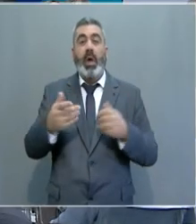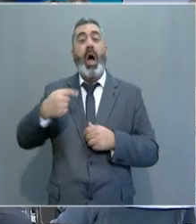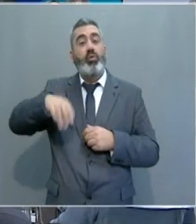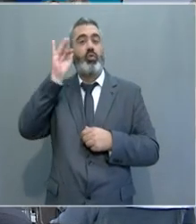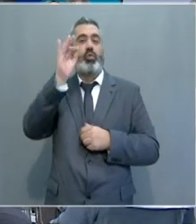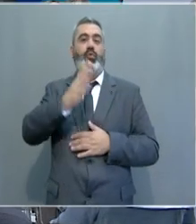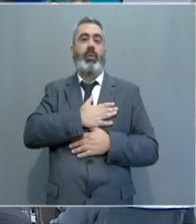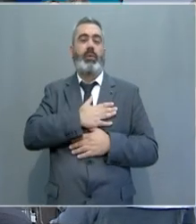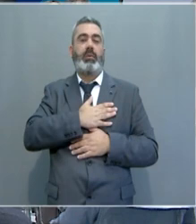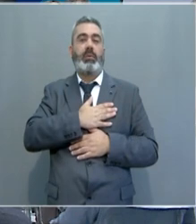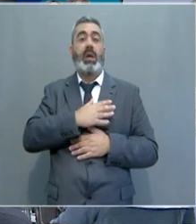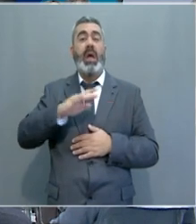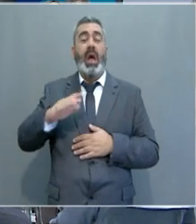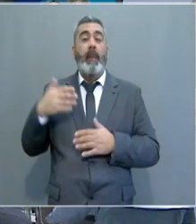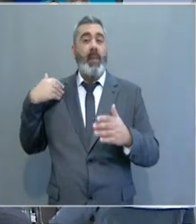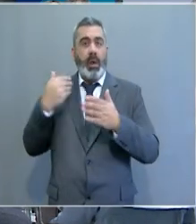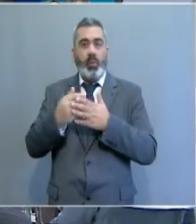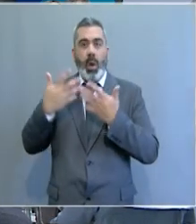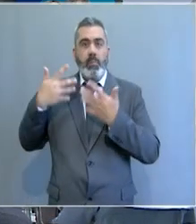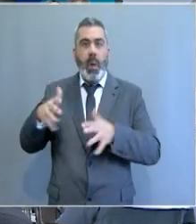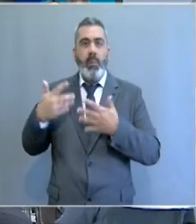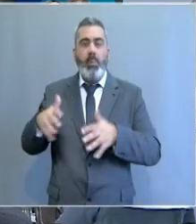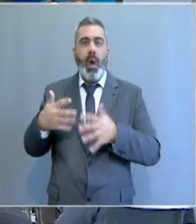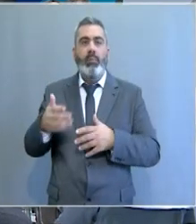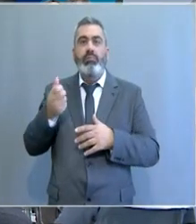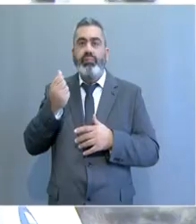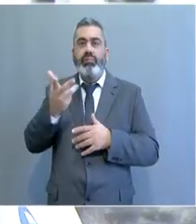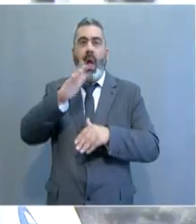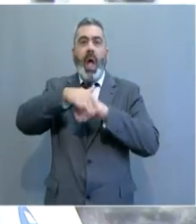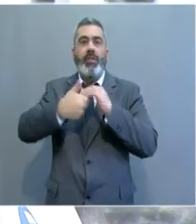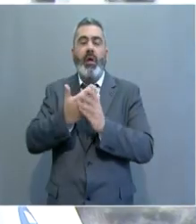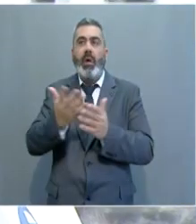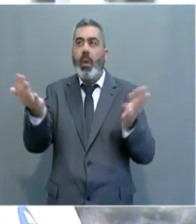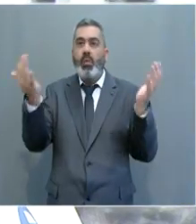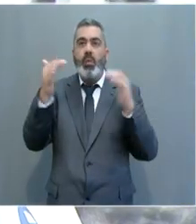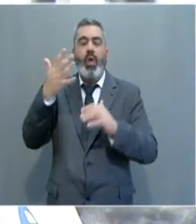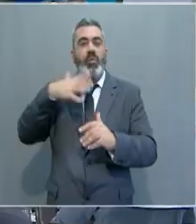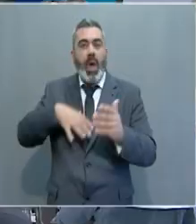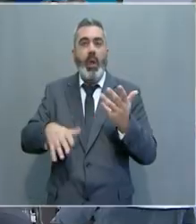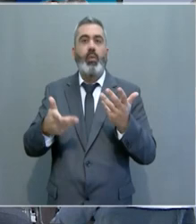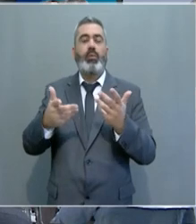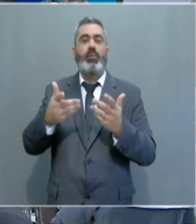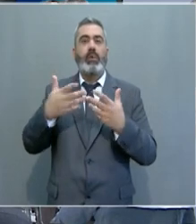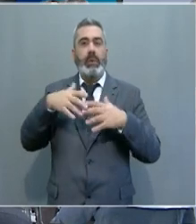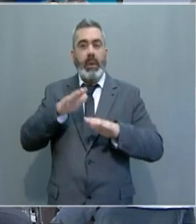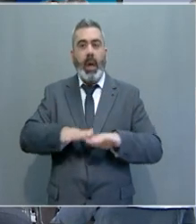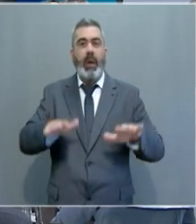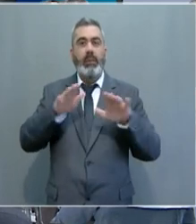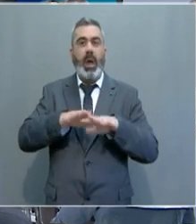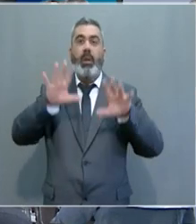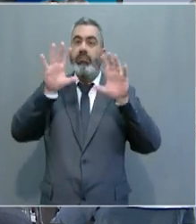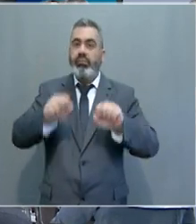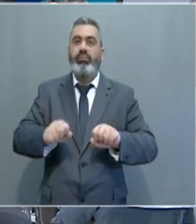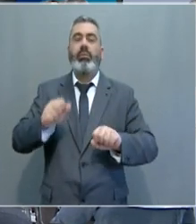πω ότι υπάρχει ήδη ένα πολύ μεγάλο απτό ενδιαφέρον από επενδυτές οι οποίοι ήδη αποκτούν εκτάσεις